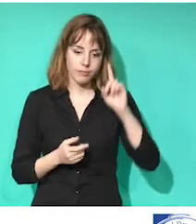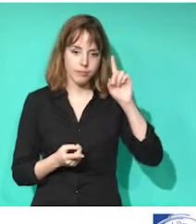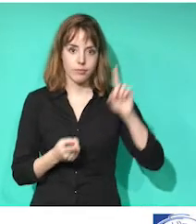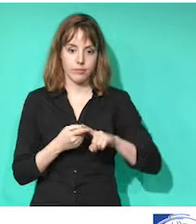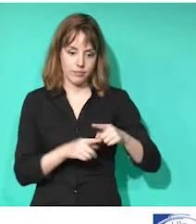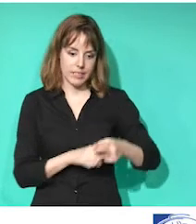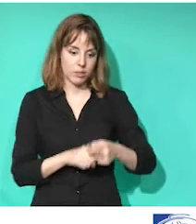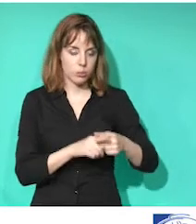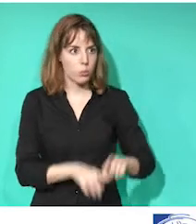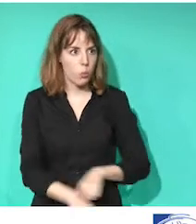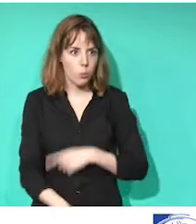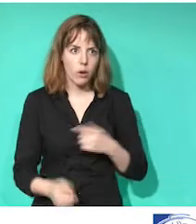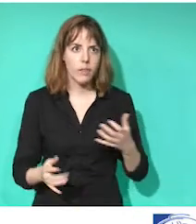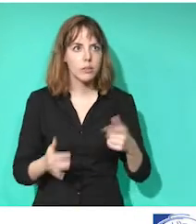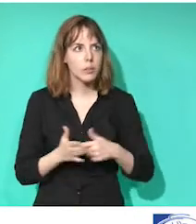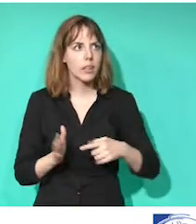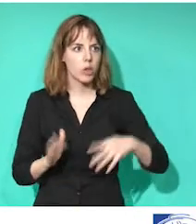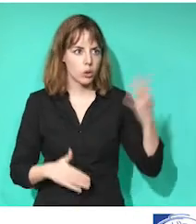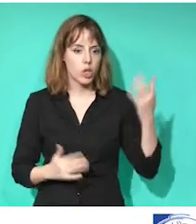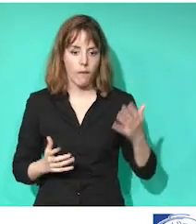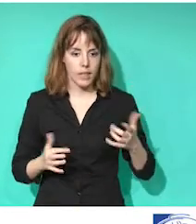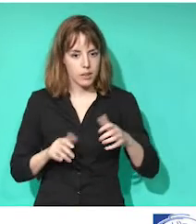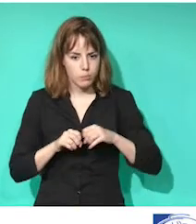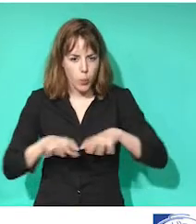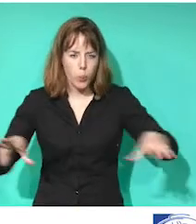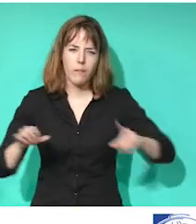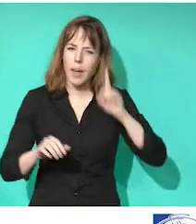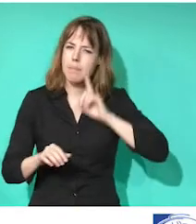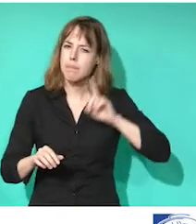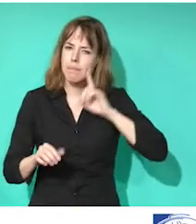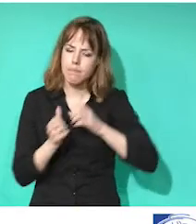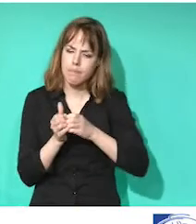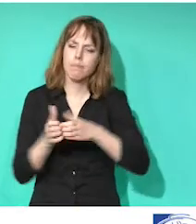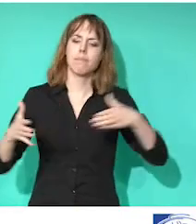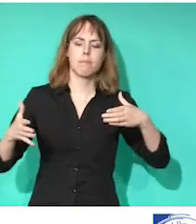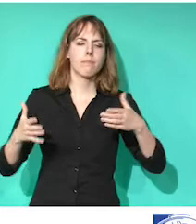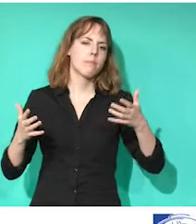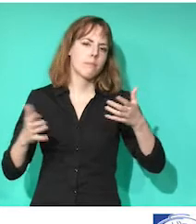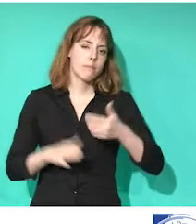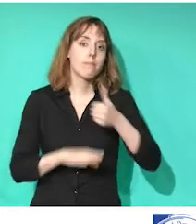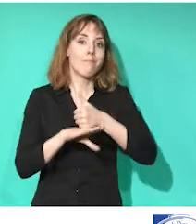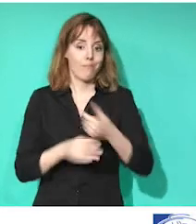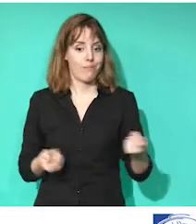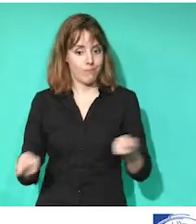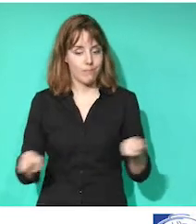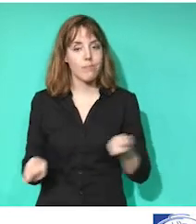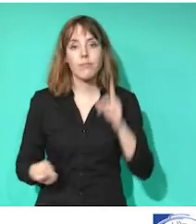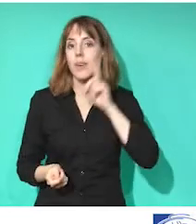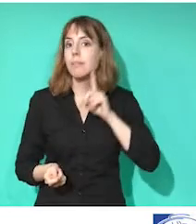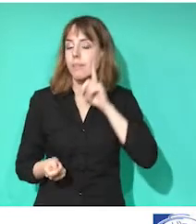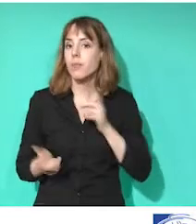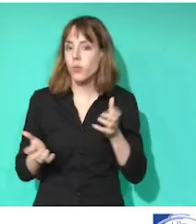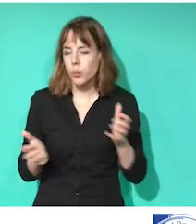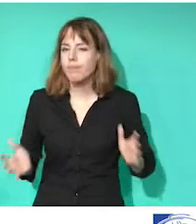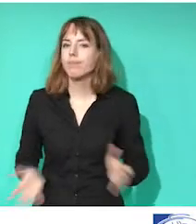par la Fédération depuis 2014, dans lequel on a souhaité accroître la place des dirigeantes dans les postes à responsabilité,